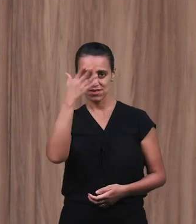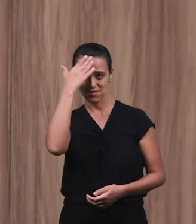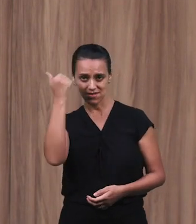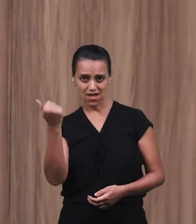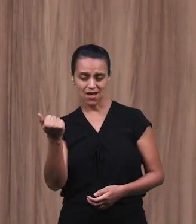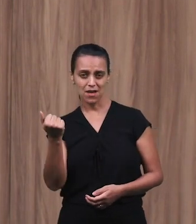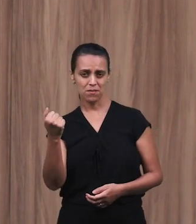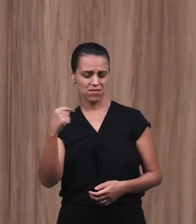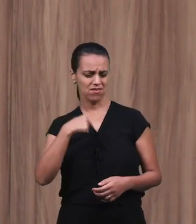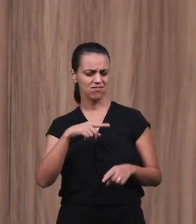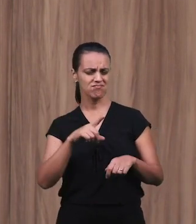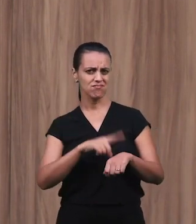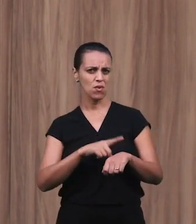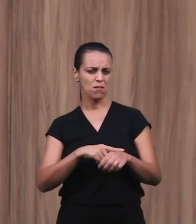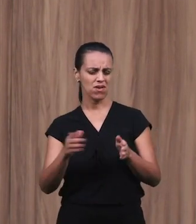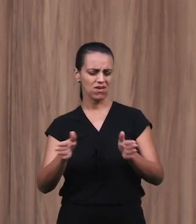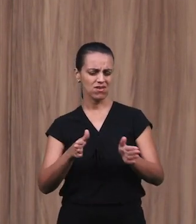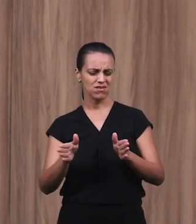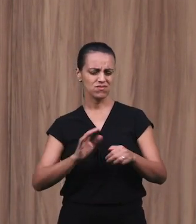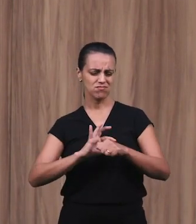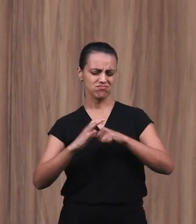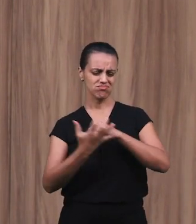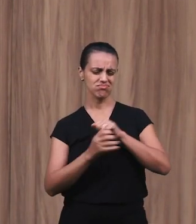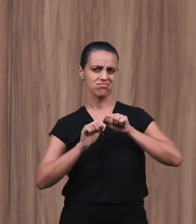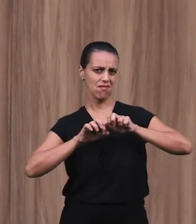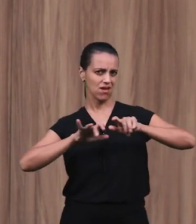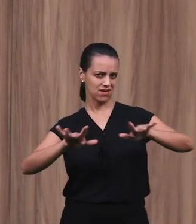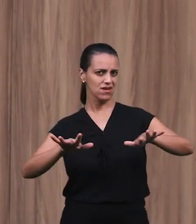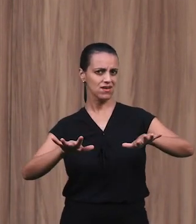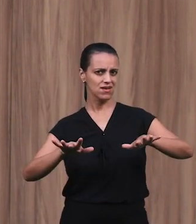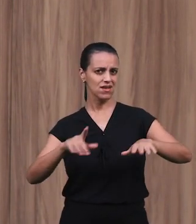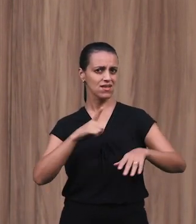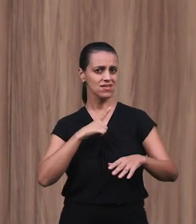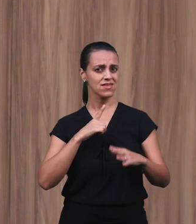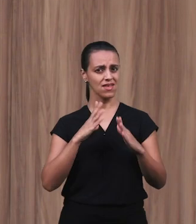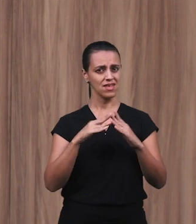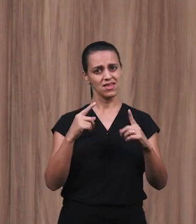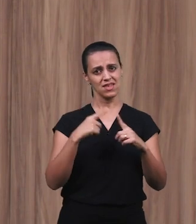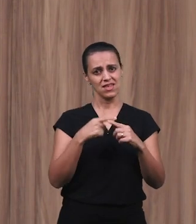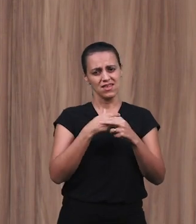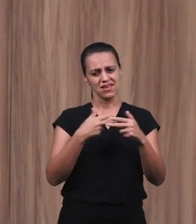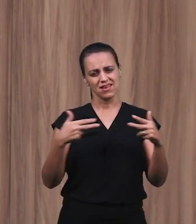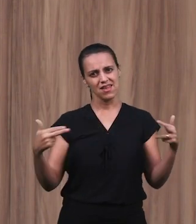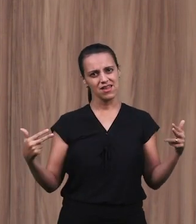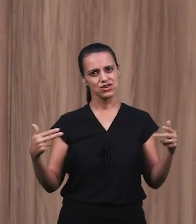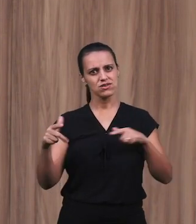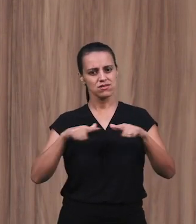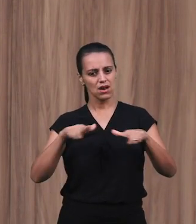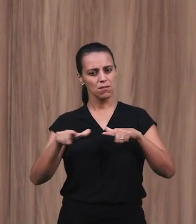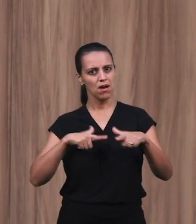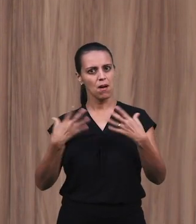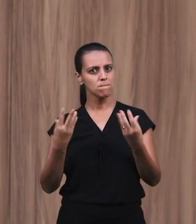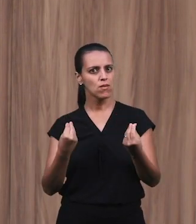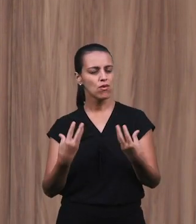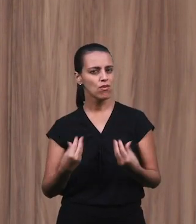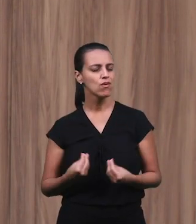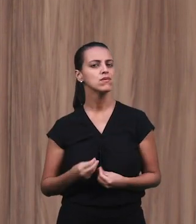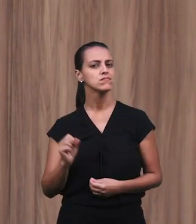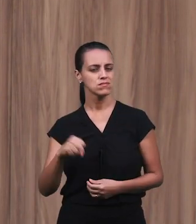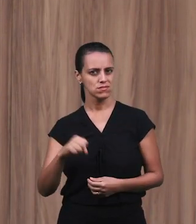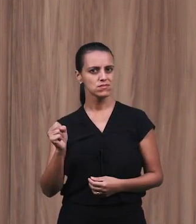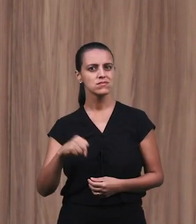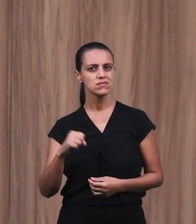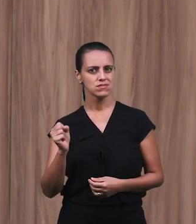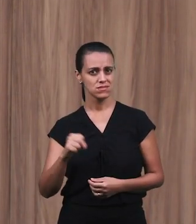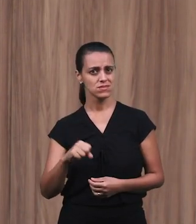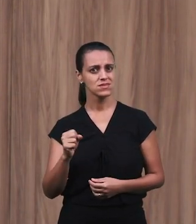Vous savez que même pendant ce temps de pandémie, beaucoup d'églises, même virtuellement, ont travaillé beaucoup. Les